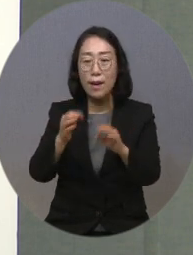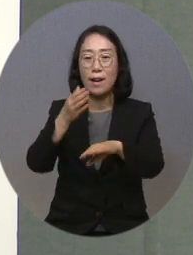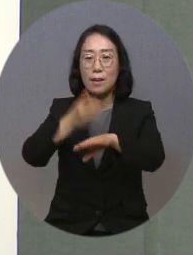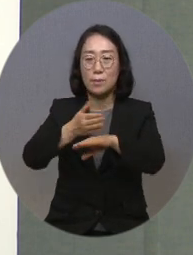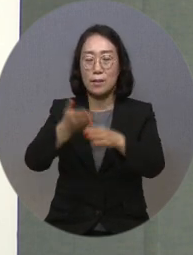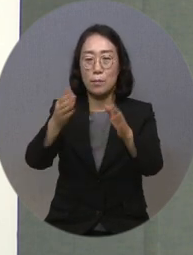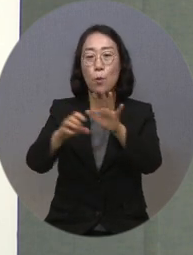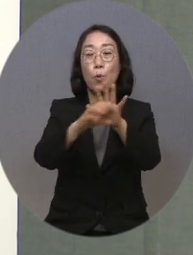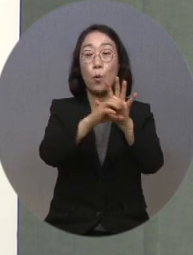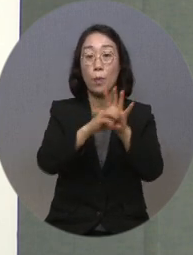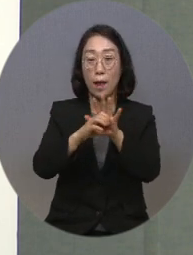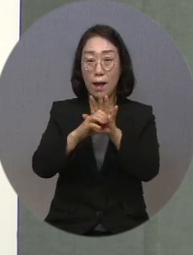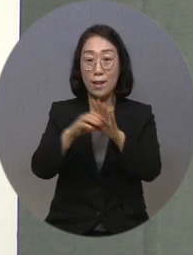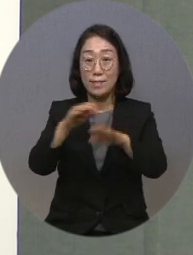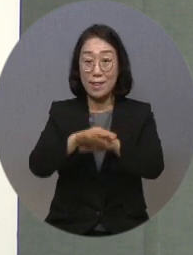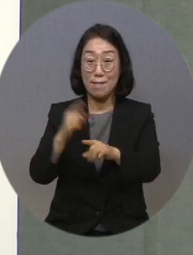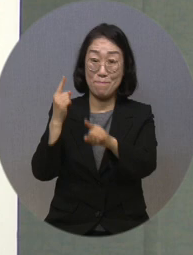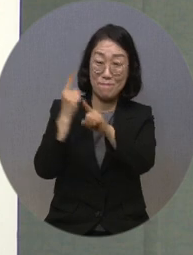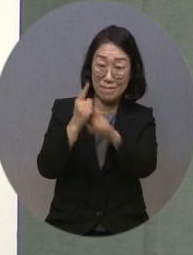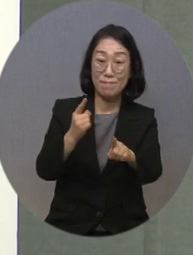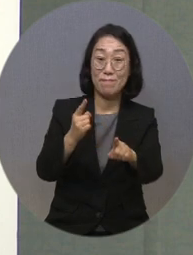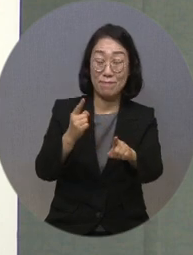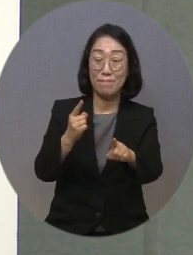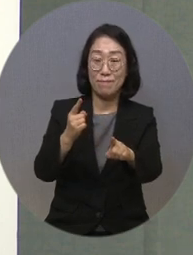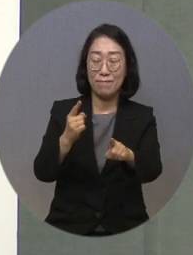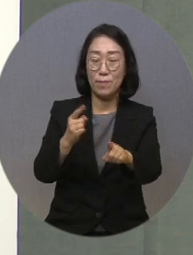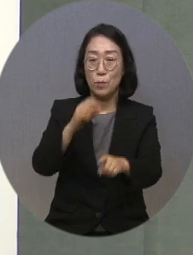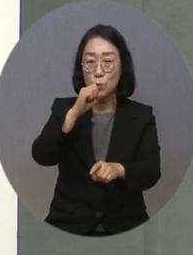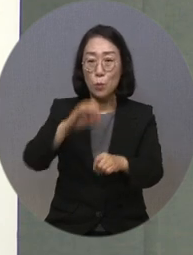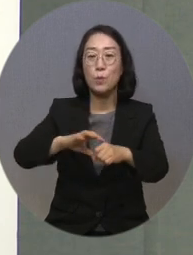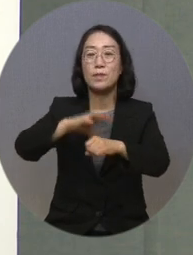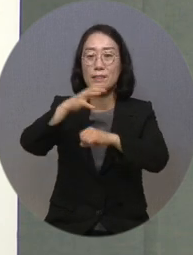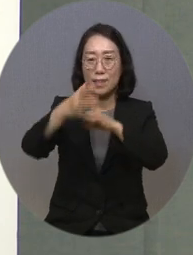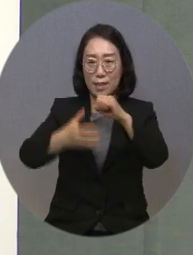코로나 이제 이겨내셨으니까 좋은